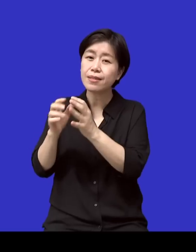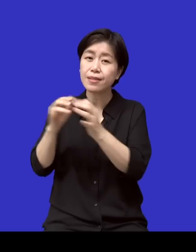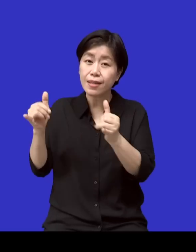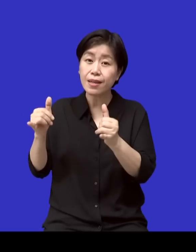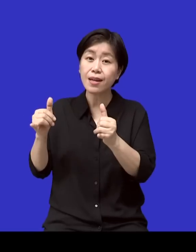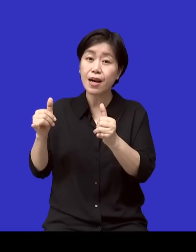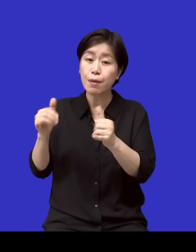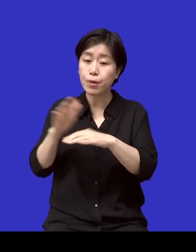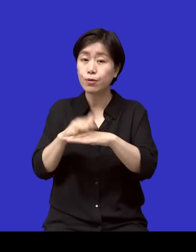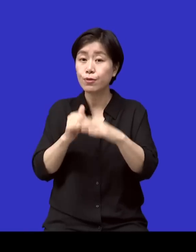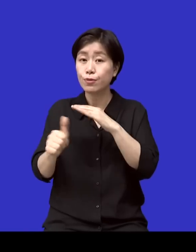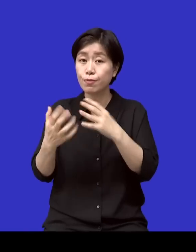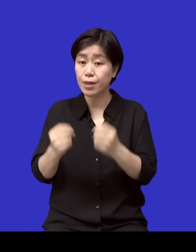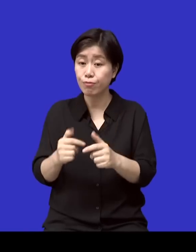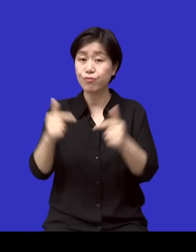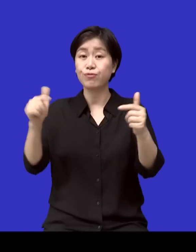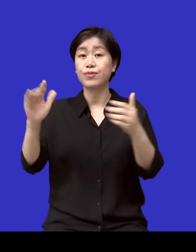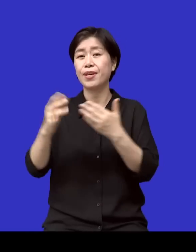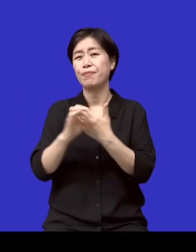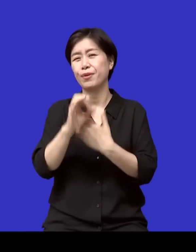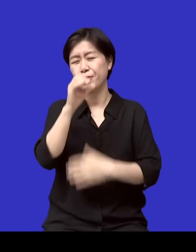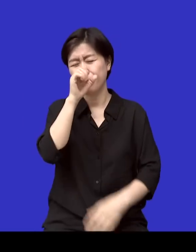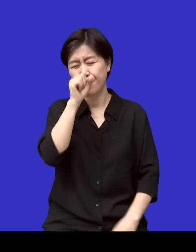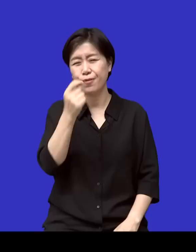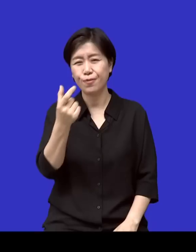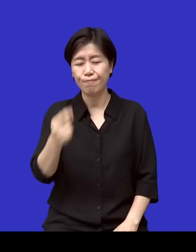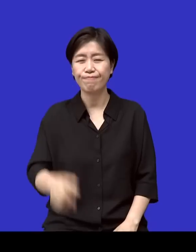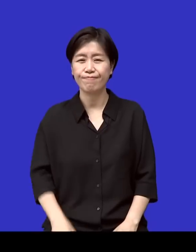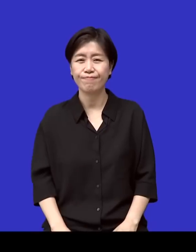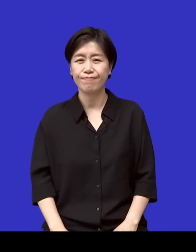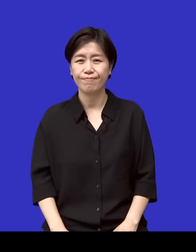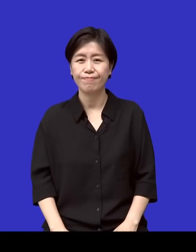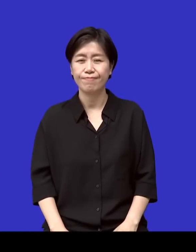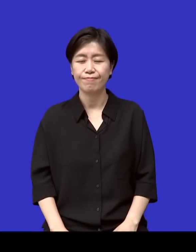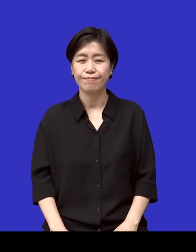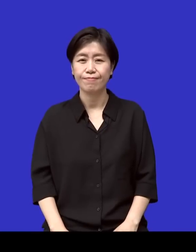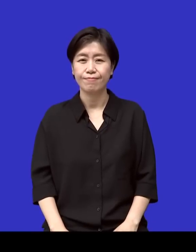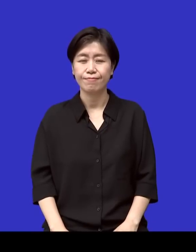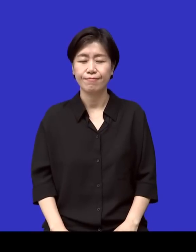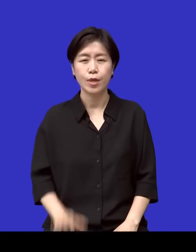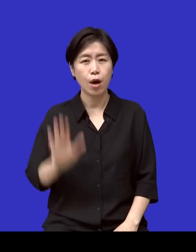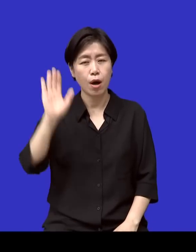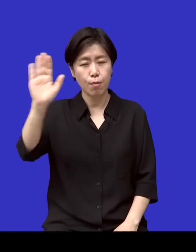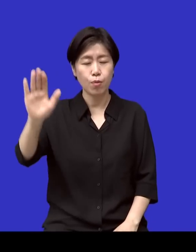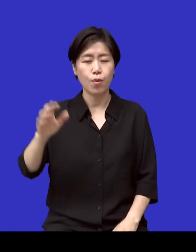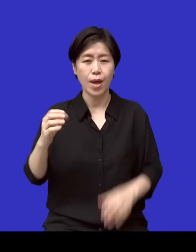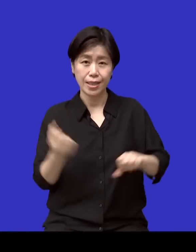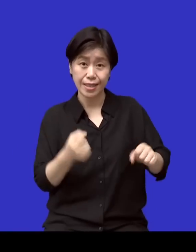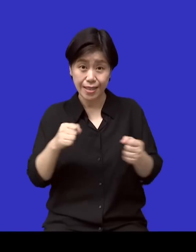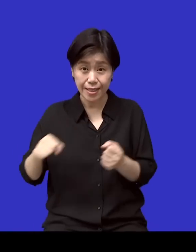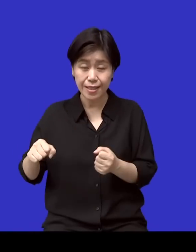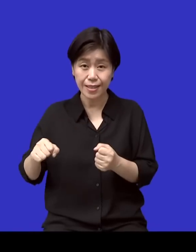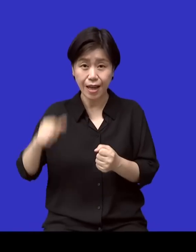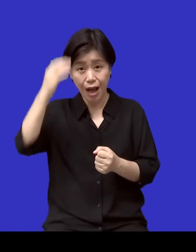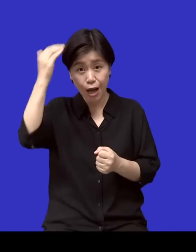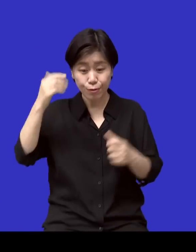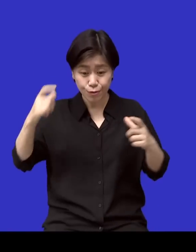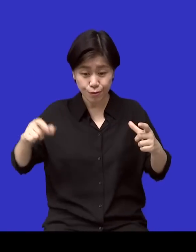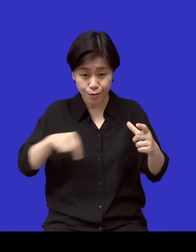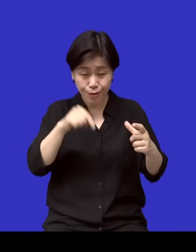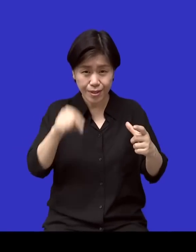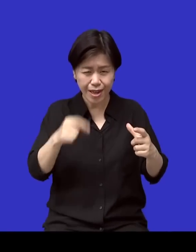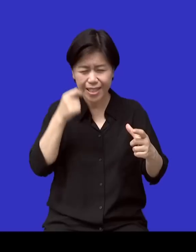어느 정도 한국에서 비인기 종목이라는 게 아니고 어느 정도 만들어주시지 않을까 예. 하는 생각을 갖고 그렇게 매번